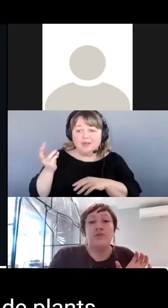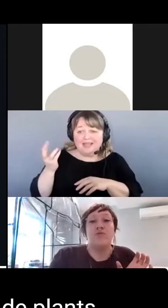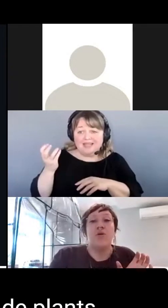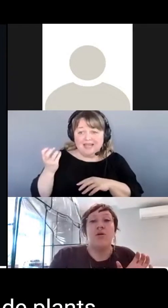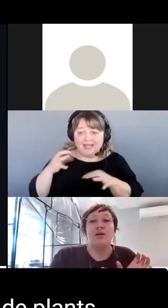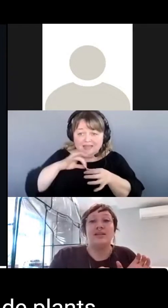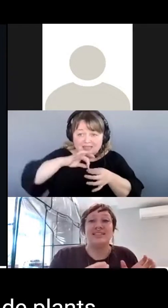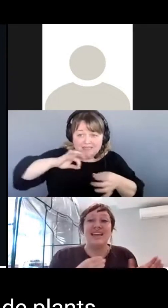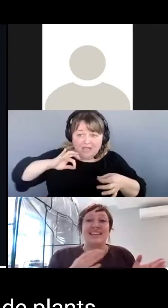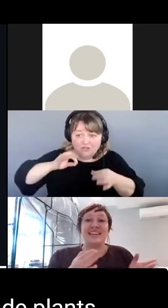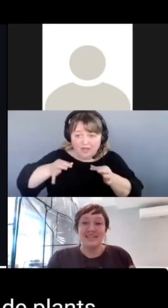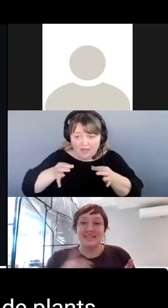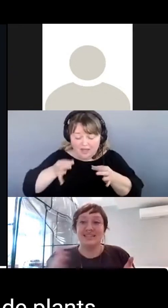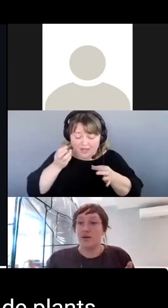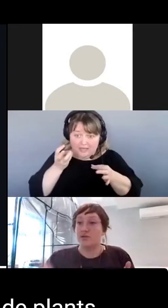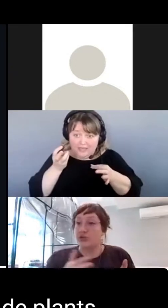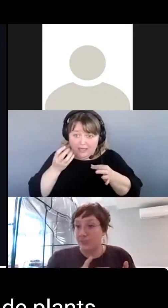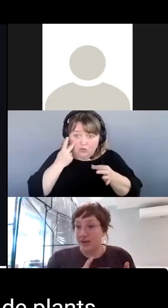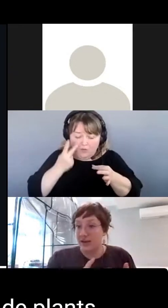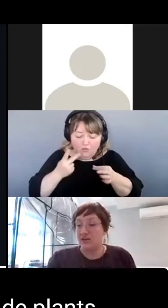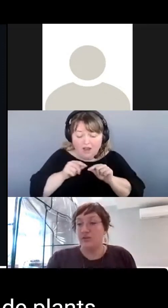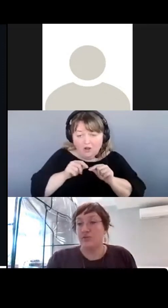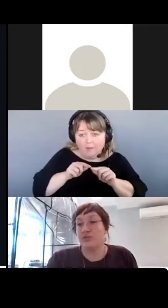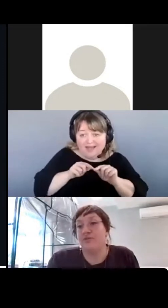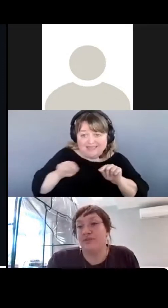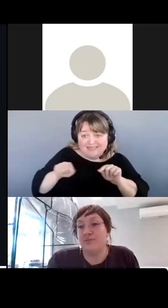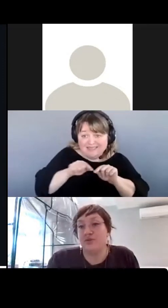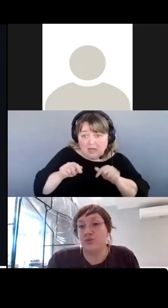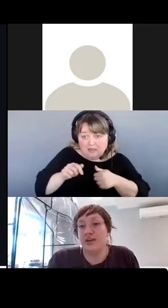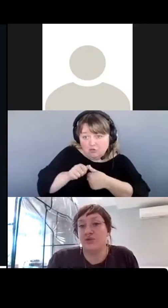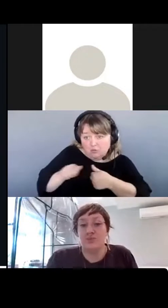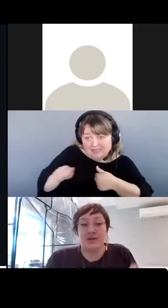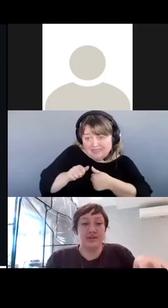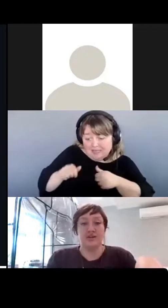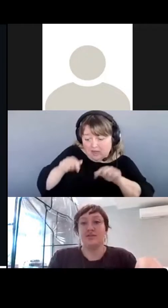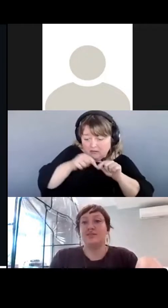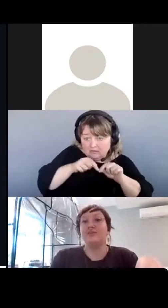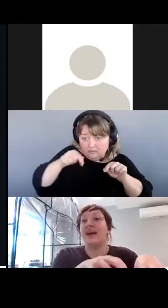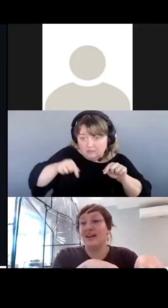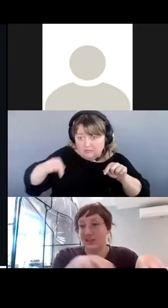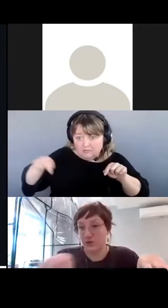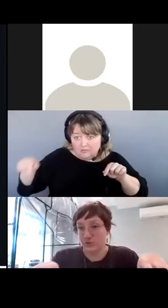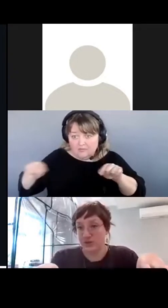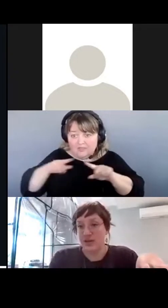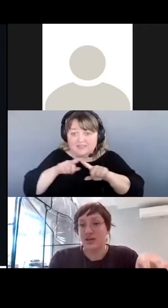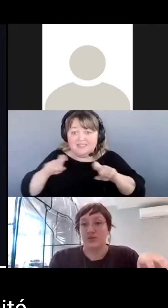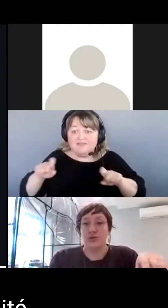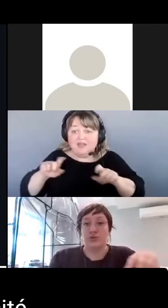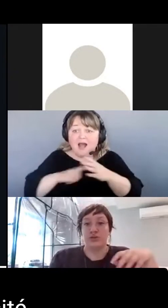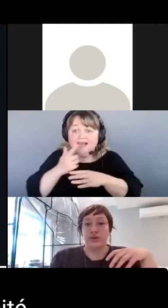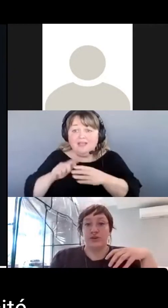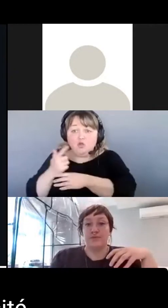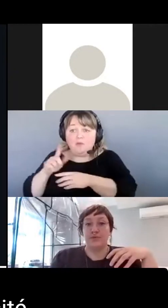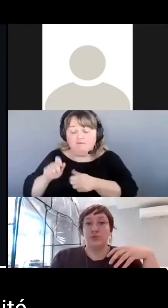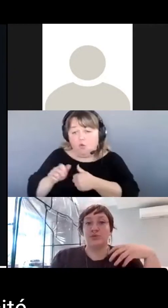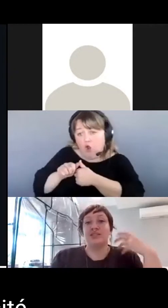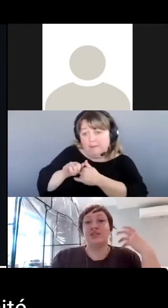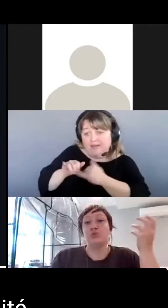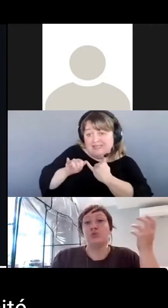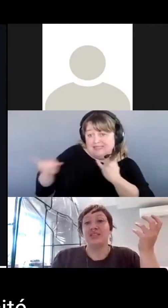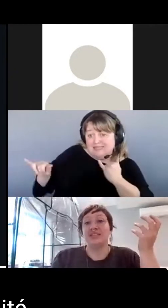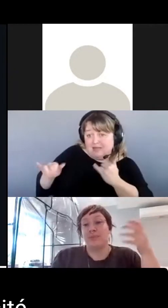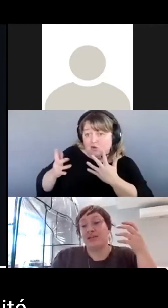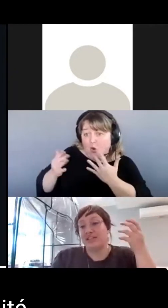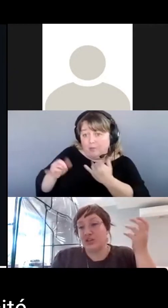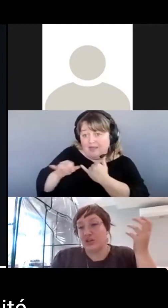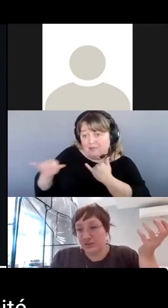vous pouvez voir c'est à quelle distance de plan vous avez besoin de mettre différents légumes. Donc, il y a aussi un